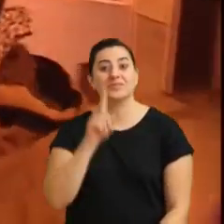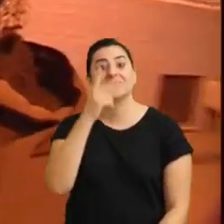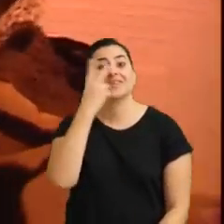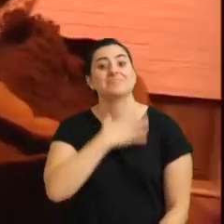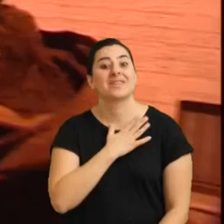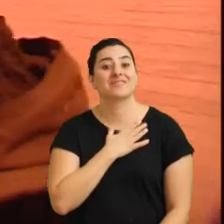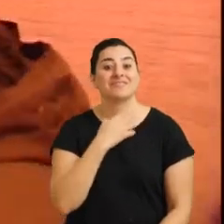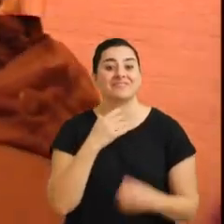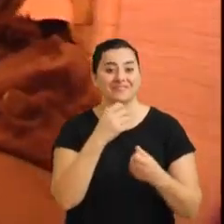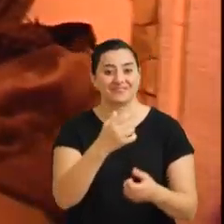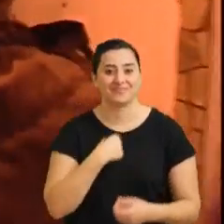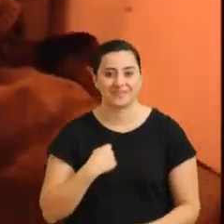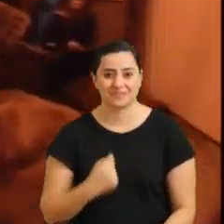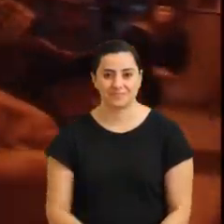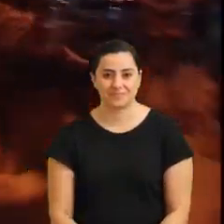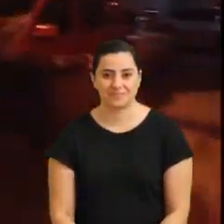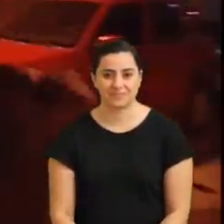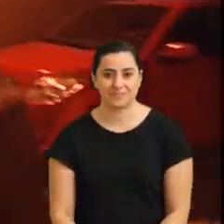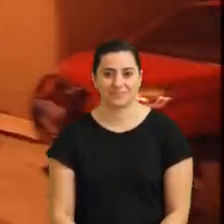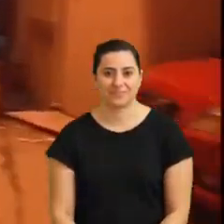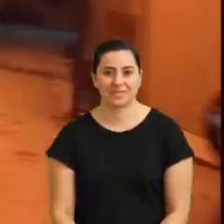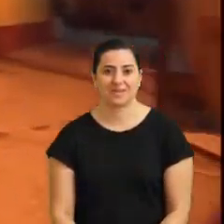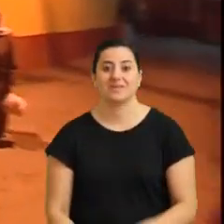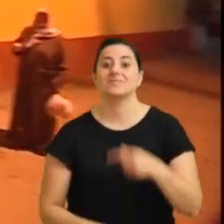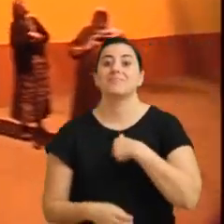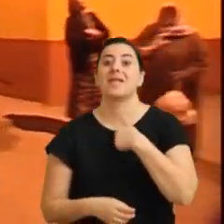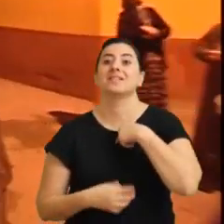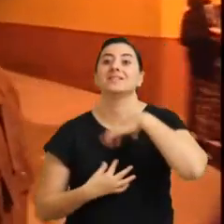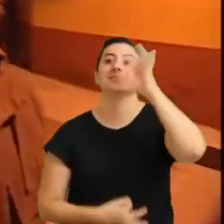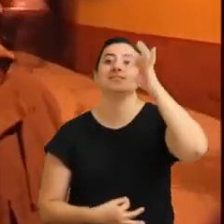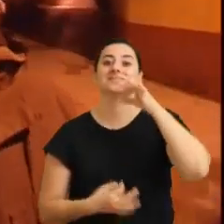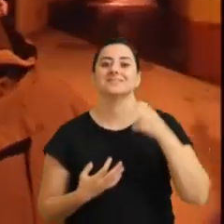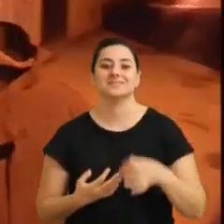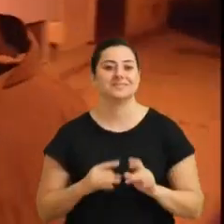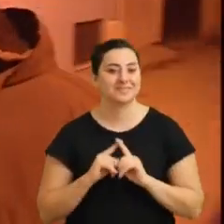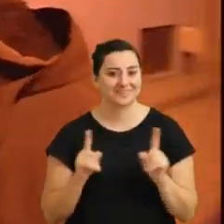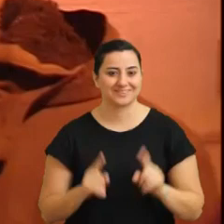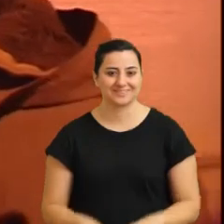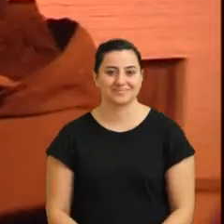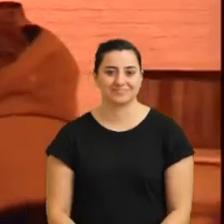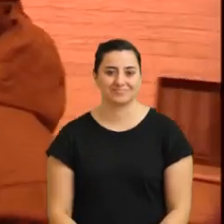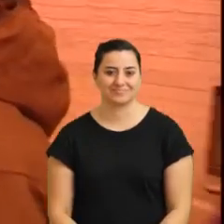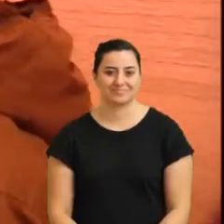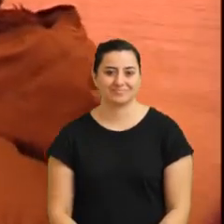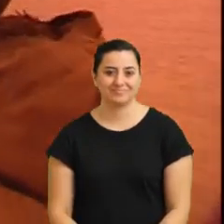dur. Boğazlacı geldi biraz önce çağırdığınız benim. Haydi Boğazlacı.